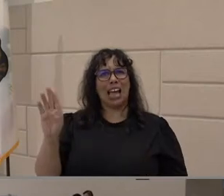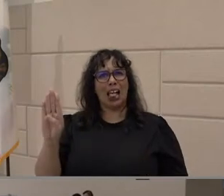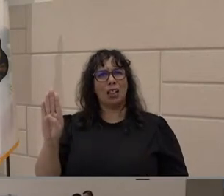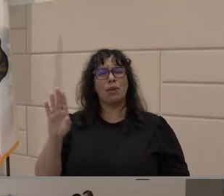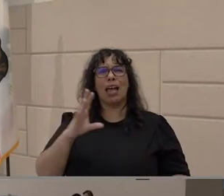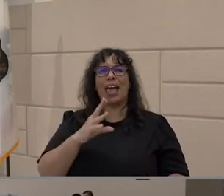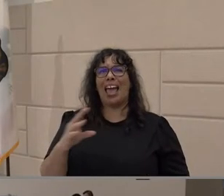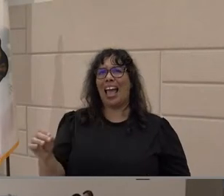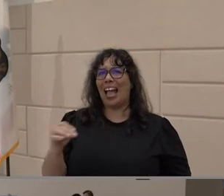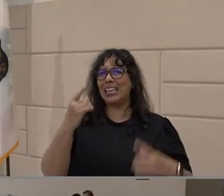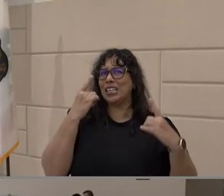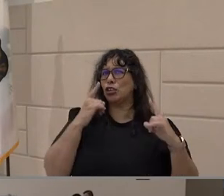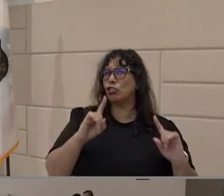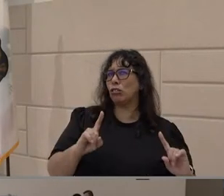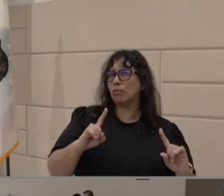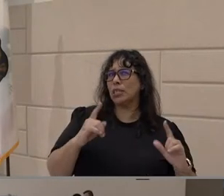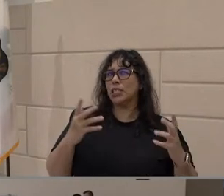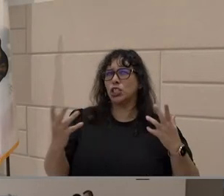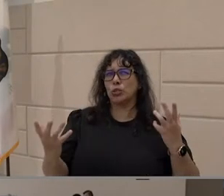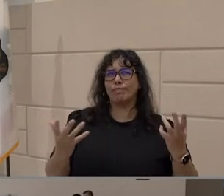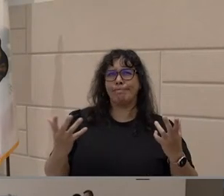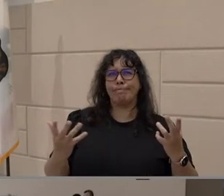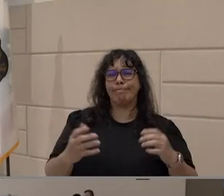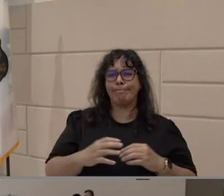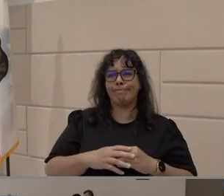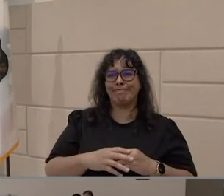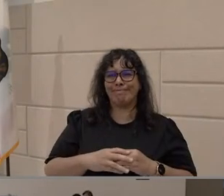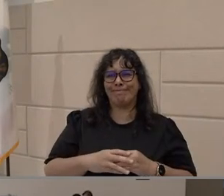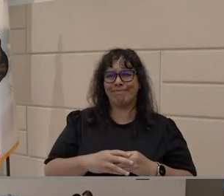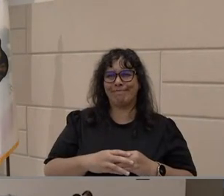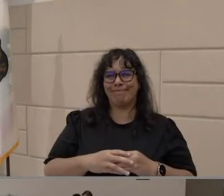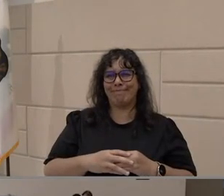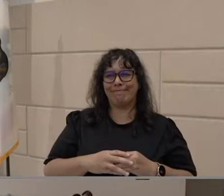ល់ព្រមដោយបណ្ដោះអាសន្នតើមានយ៉ាងម៉េចតើ